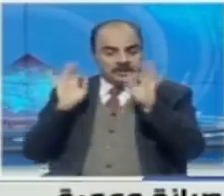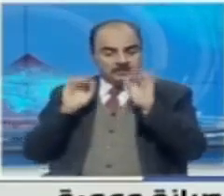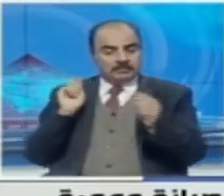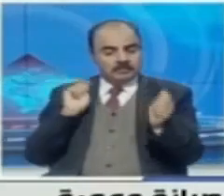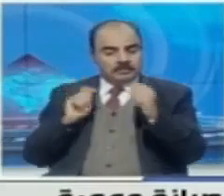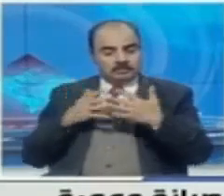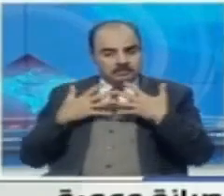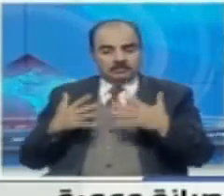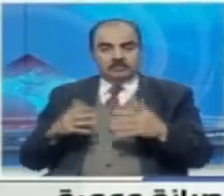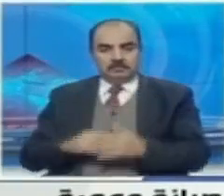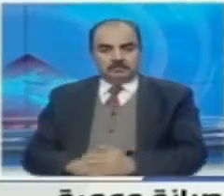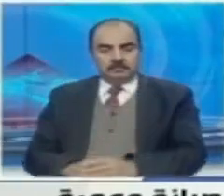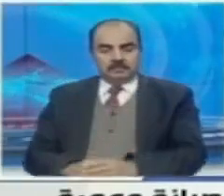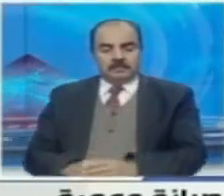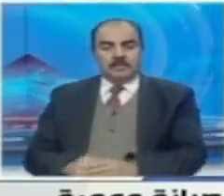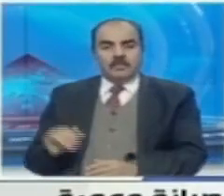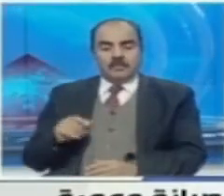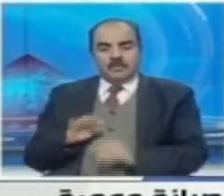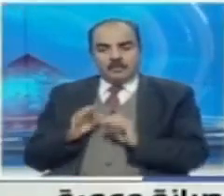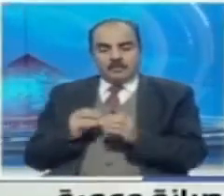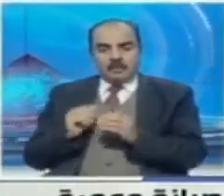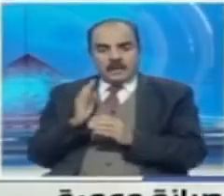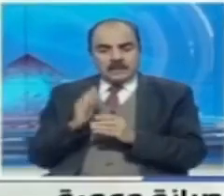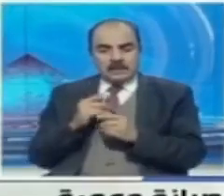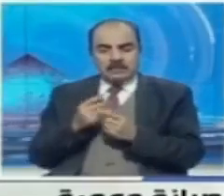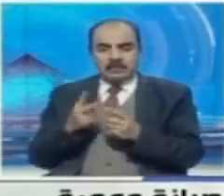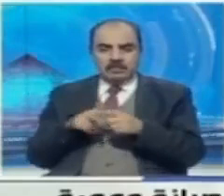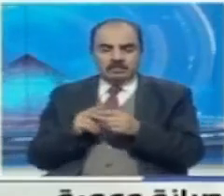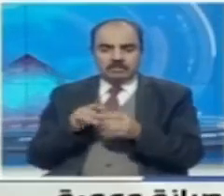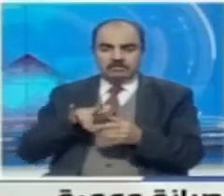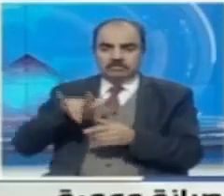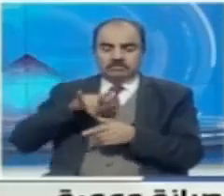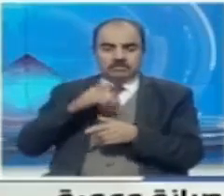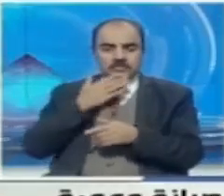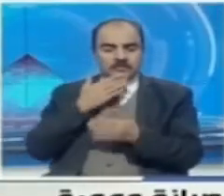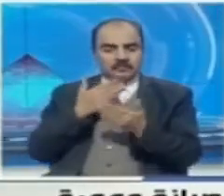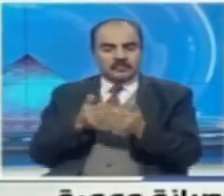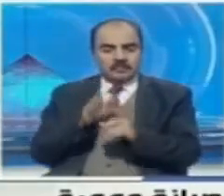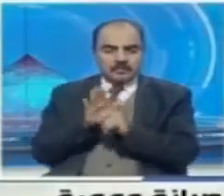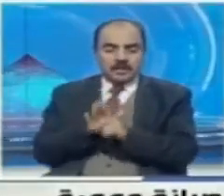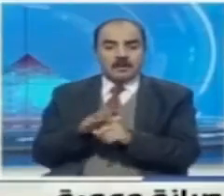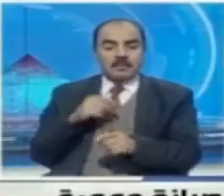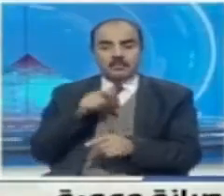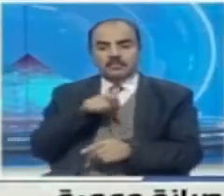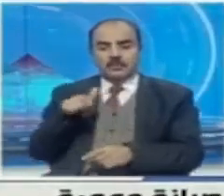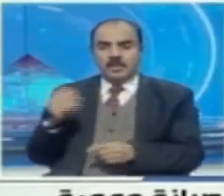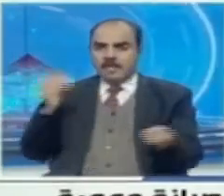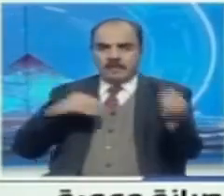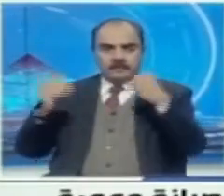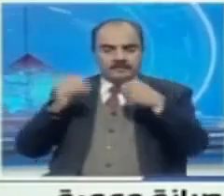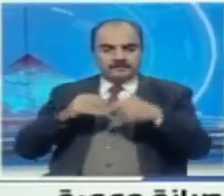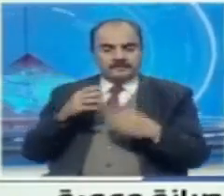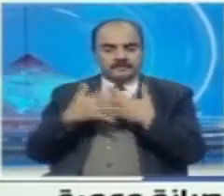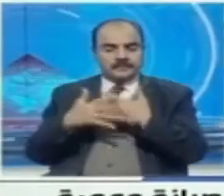مذهل وسريع كان محور مؤتمر ومعرض صيانة وعمرة الطائرات بإفريقيا بحضور 600 مشارك بمختلف